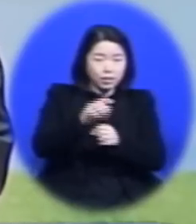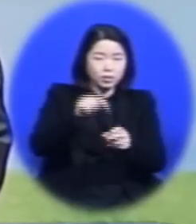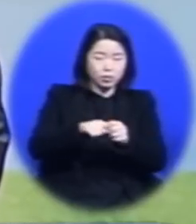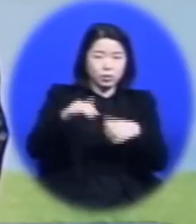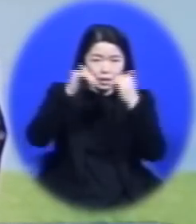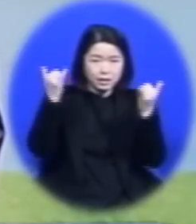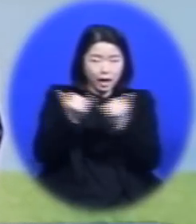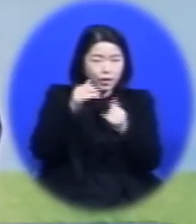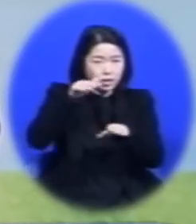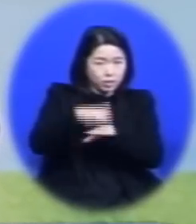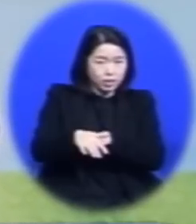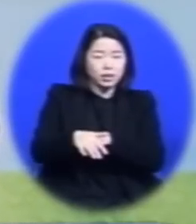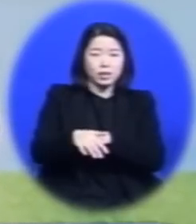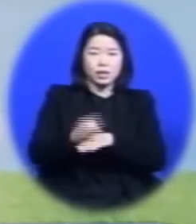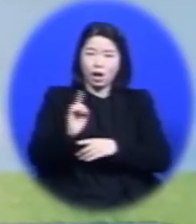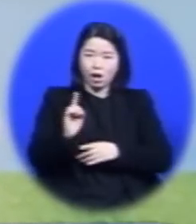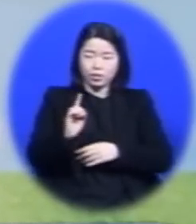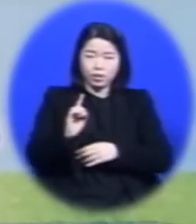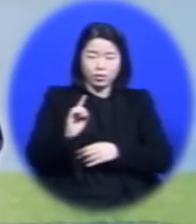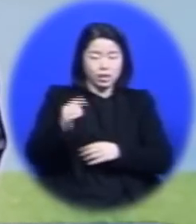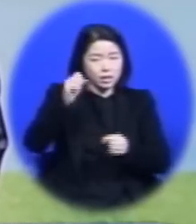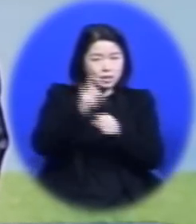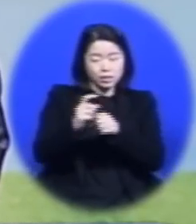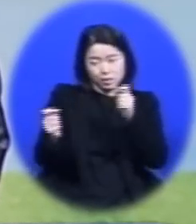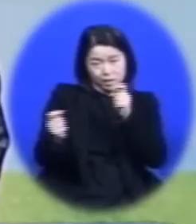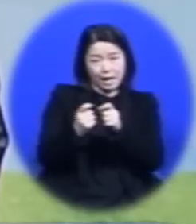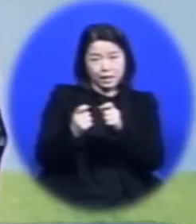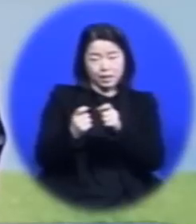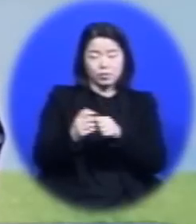사회주의적인 어떤 성향이 가까운